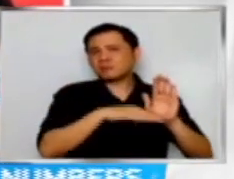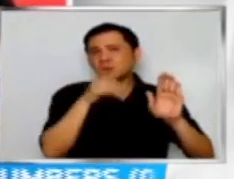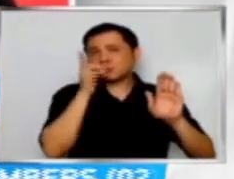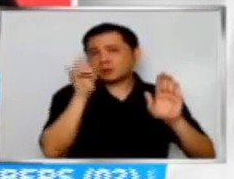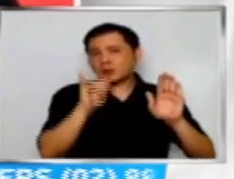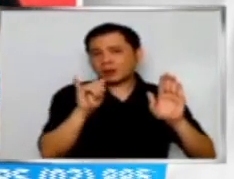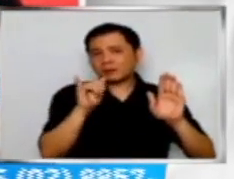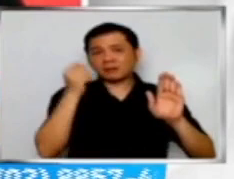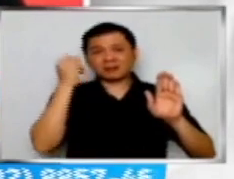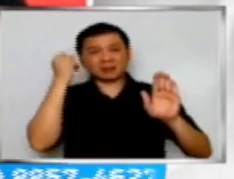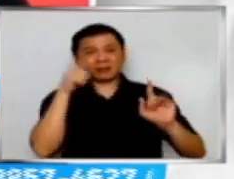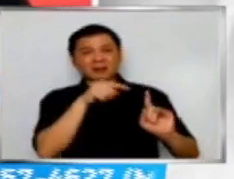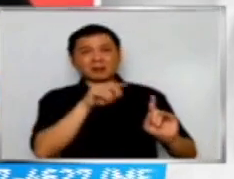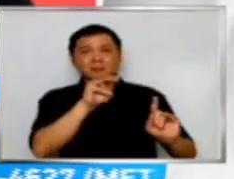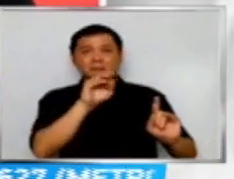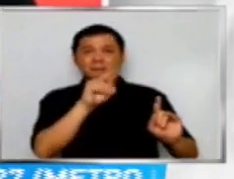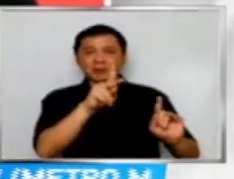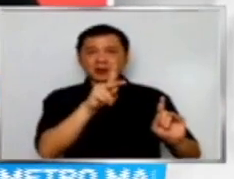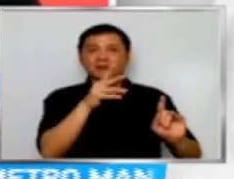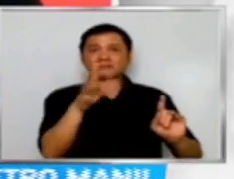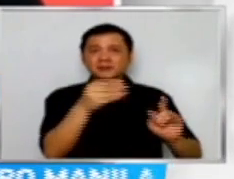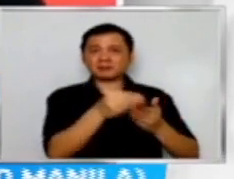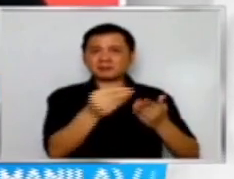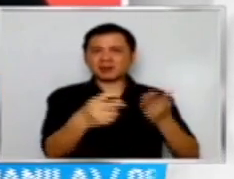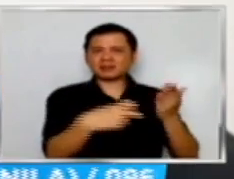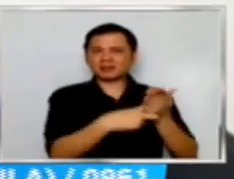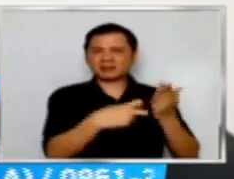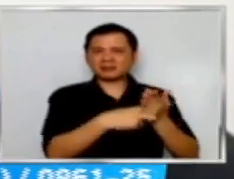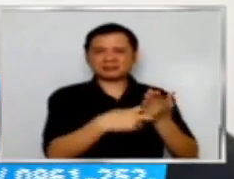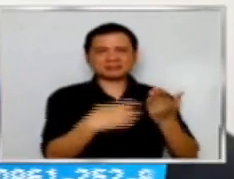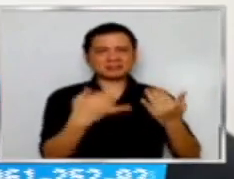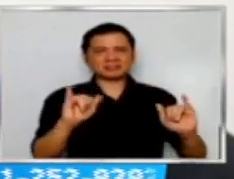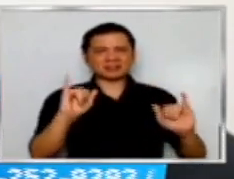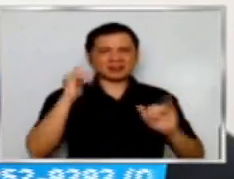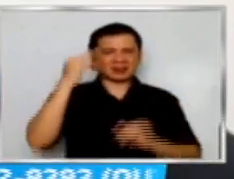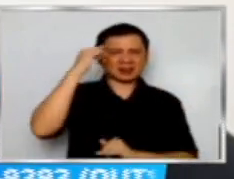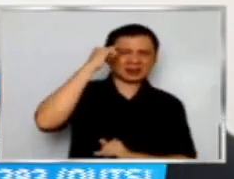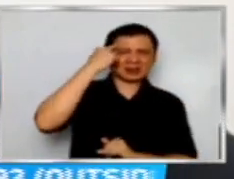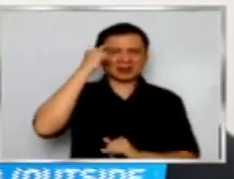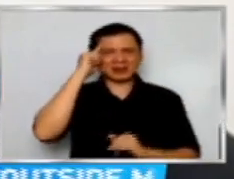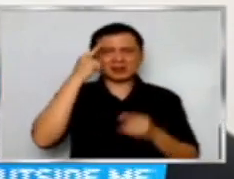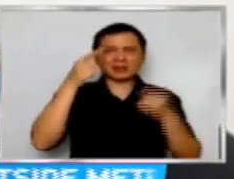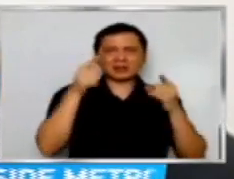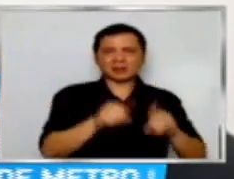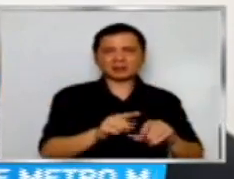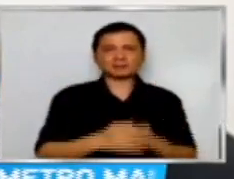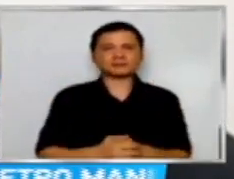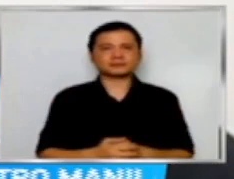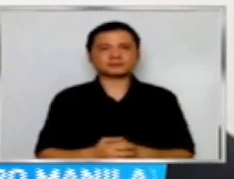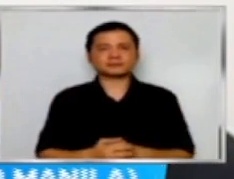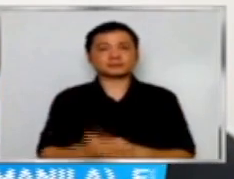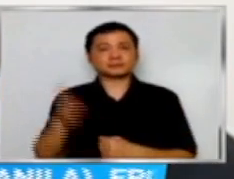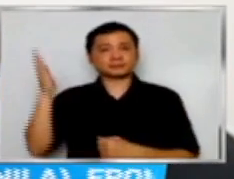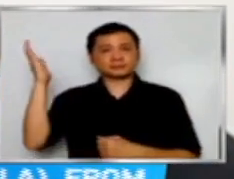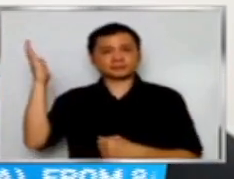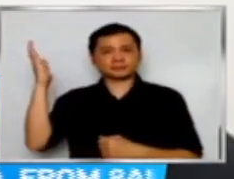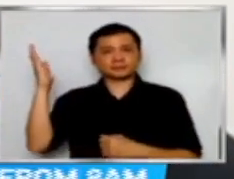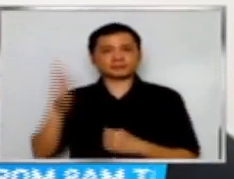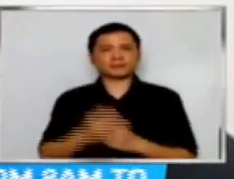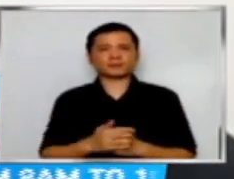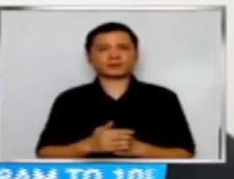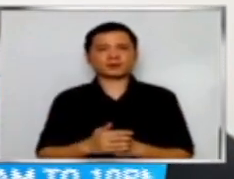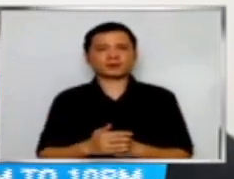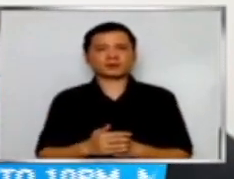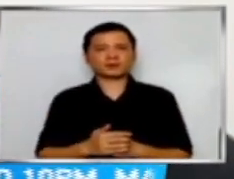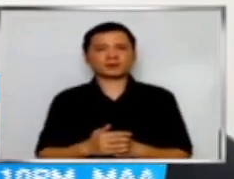umaasang mailalatag na ang protocol sa lalong madaling panahon. Wag naman po sana tayong gumawa ng mga hakbang